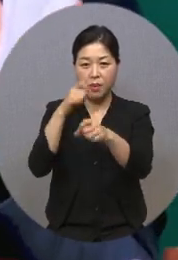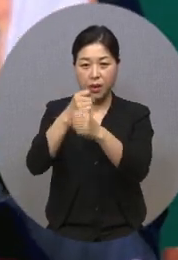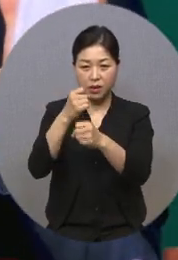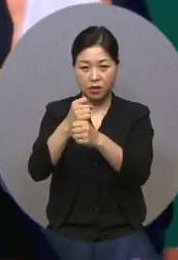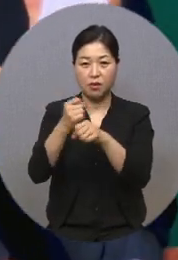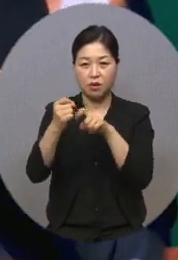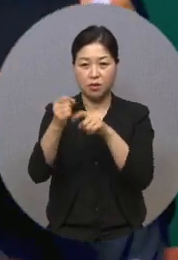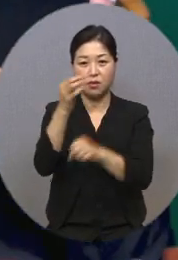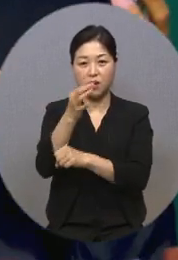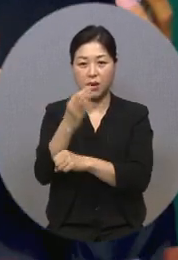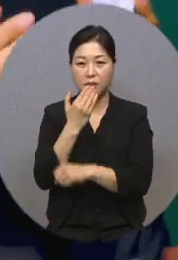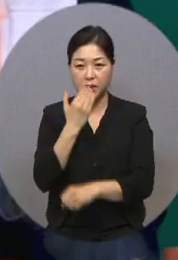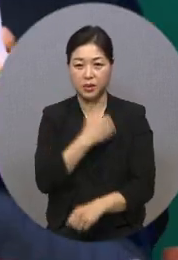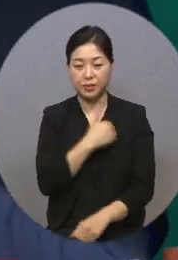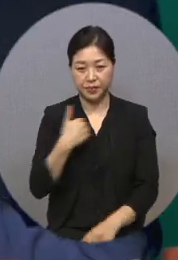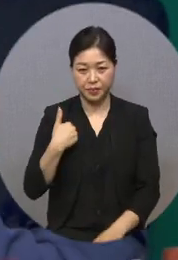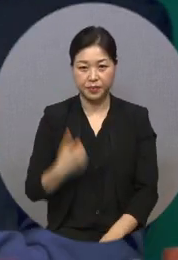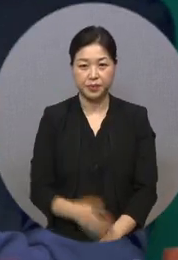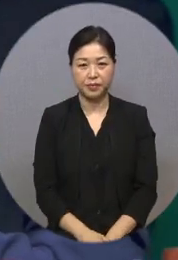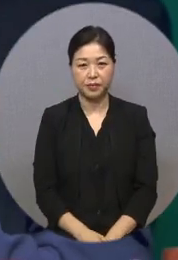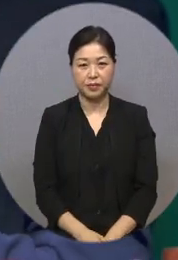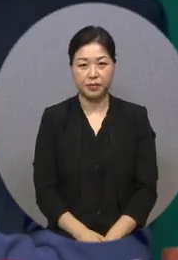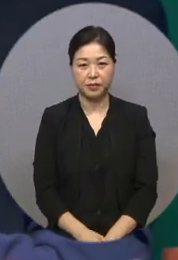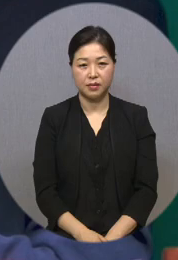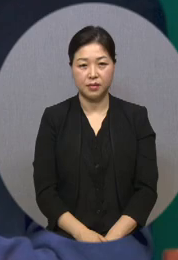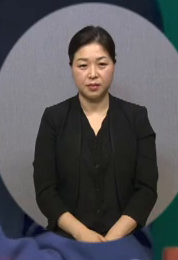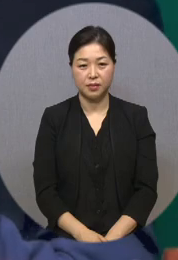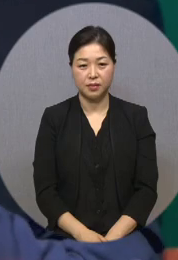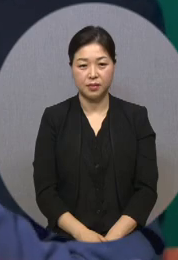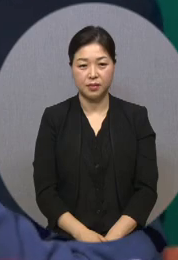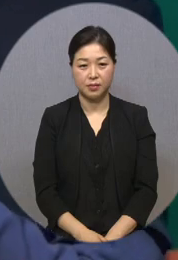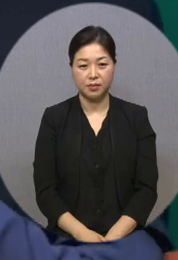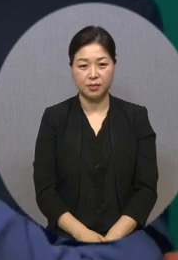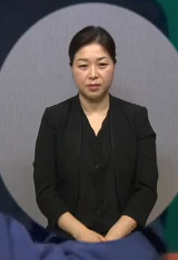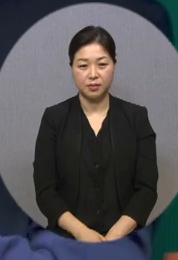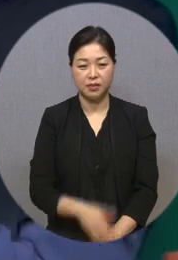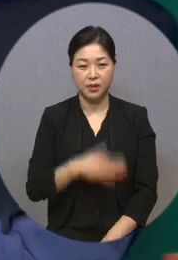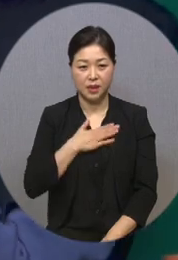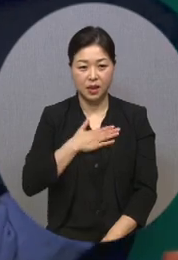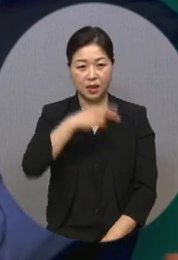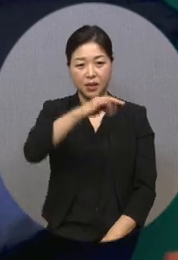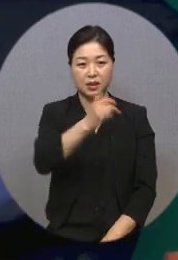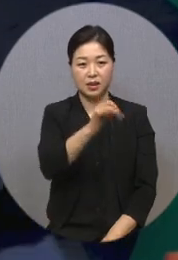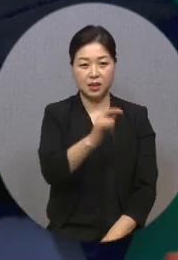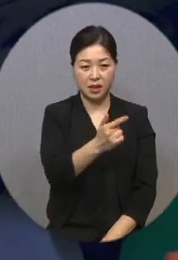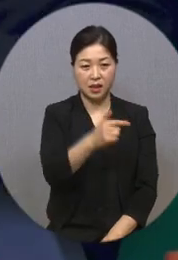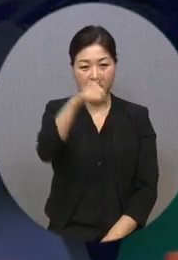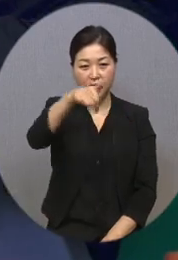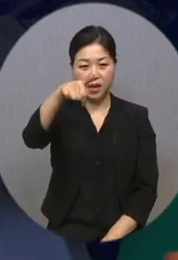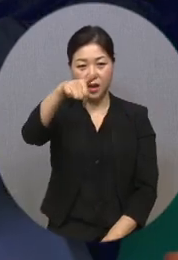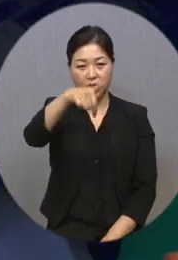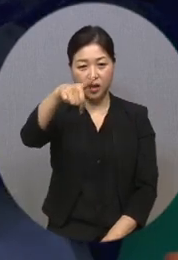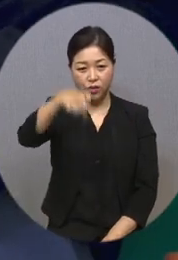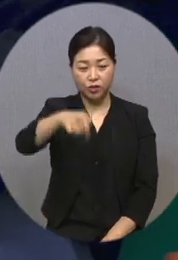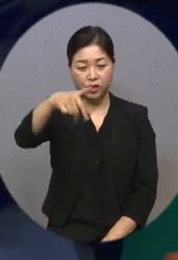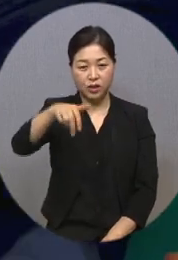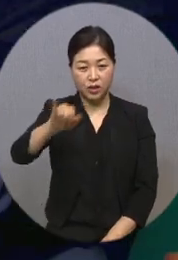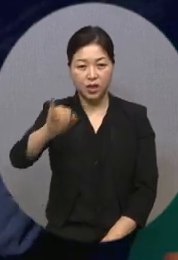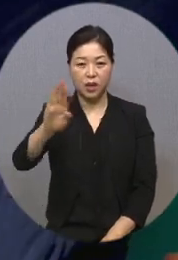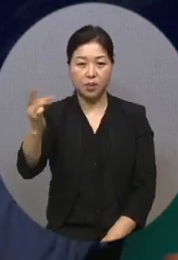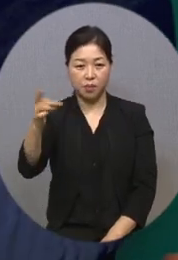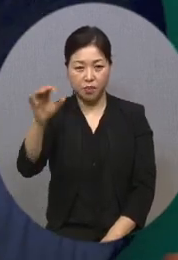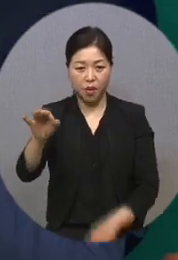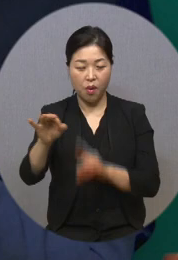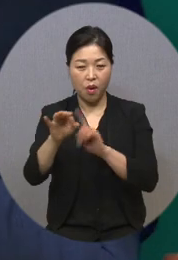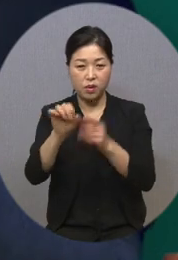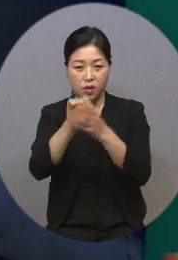만들어서 구매를 할 수가 있잖아요. 와, 우리가 사실 제가 지금 신안의 구찌뽕 열매차를 먹었는데 집에서